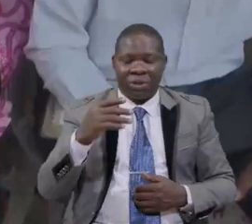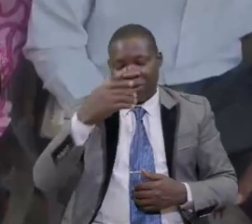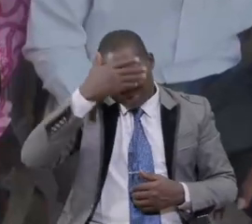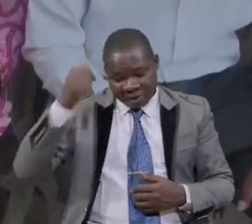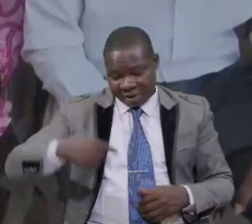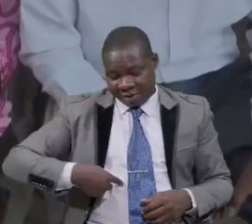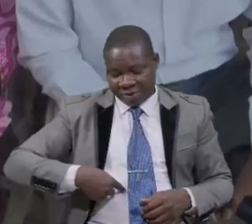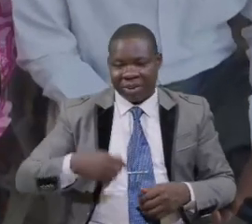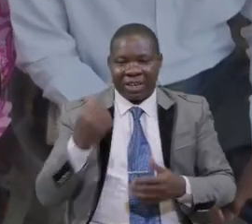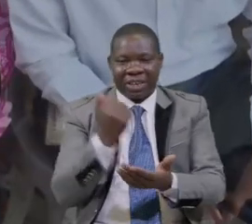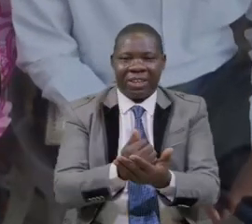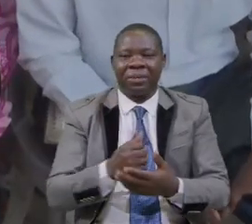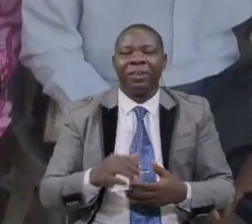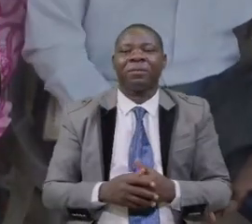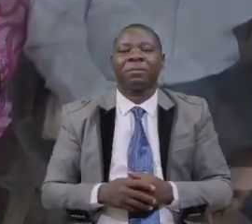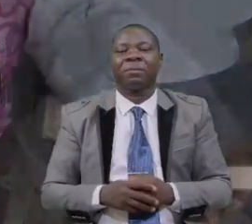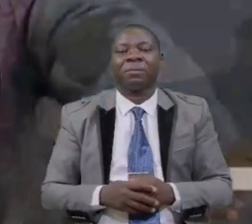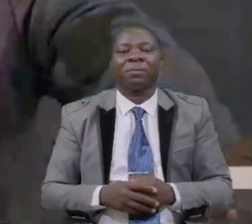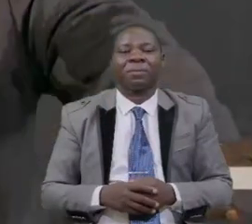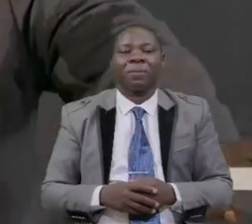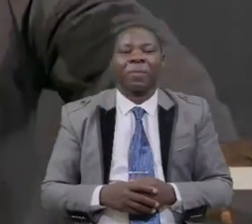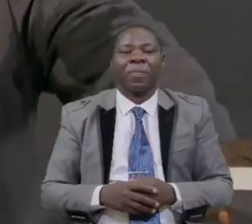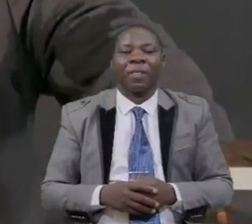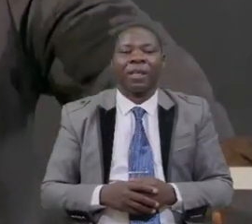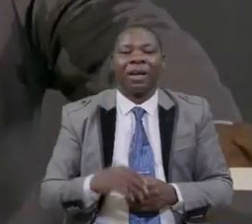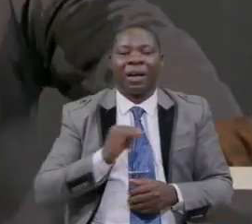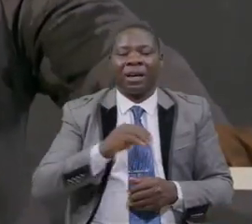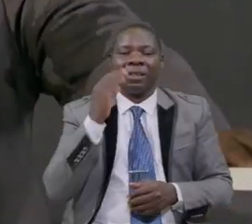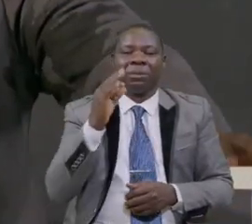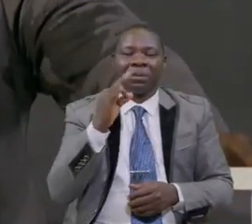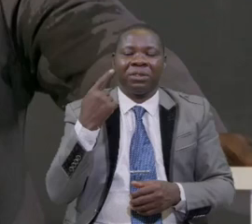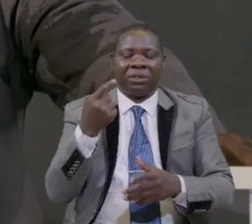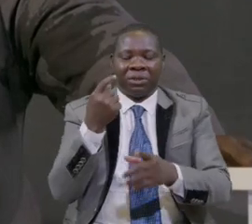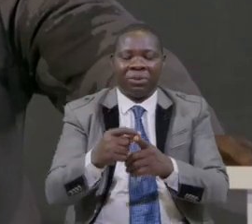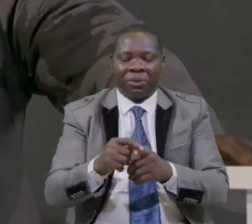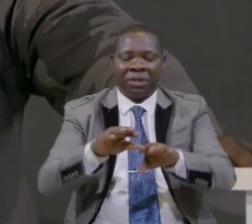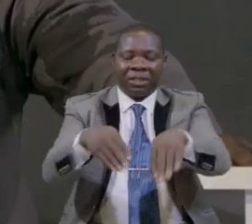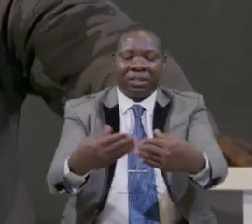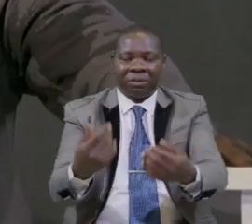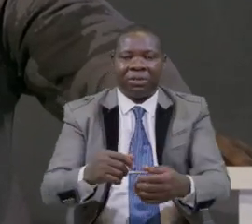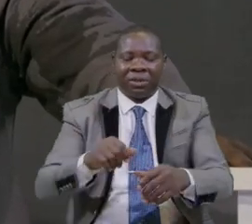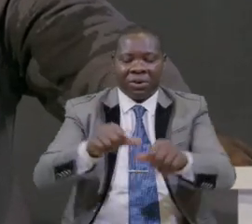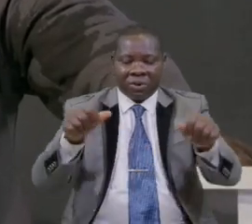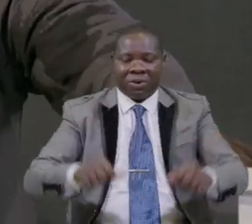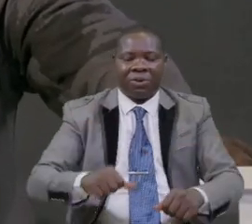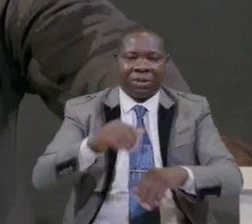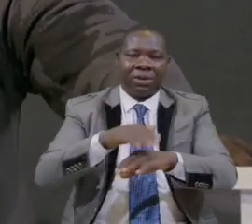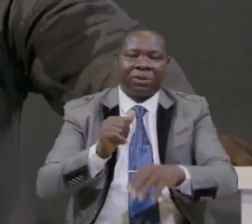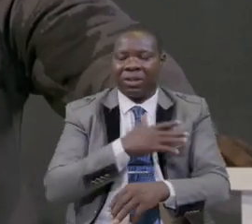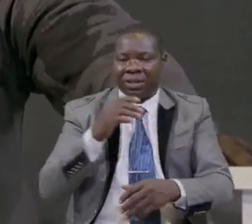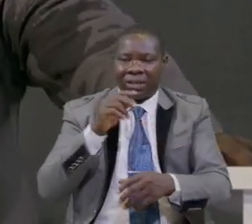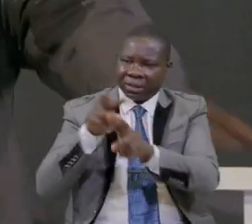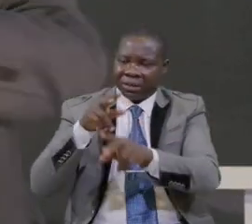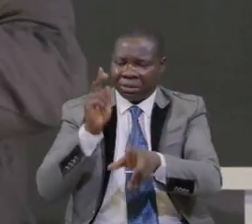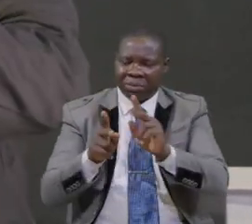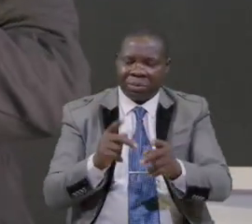Tu vas oublier le ventre. Tu vas prêcher la parole. J'ai lancé l'appel et les gens ont